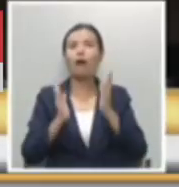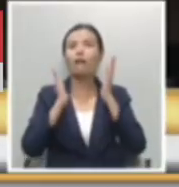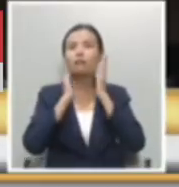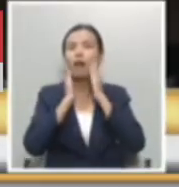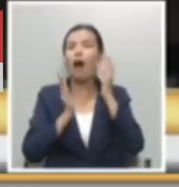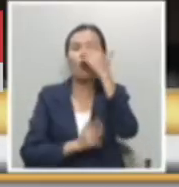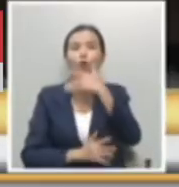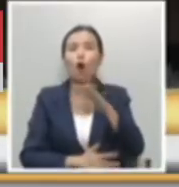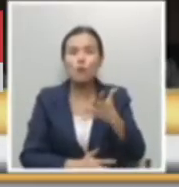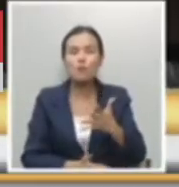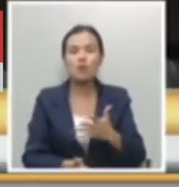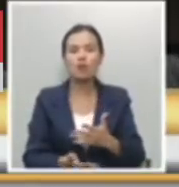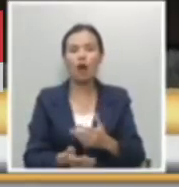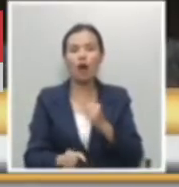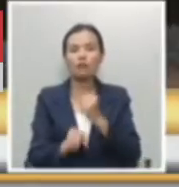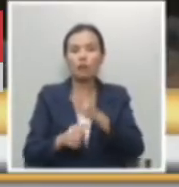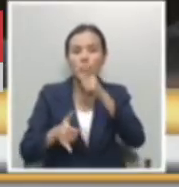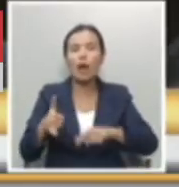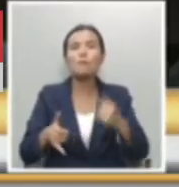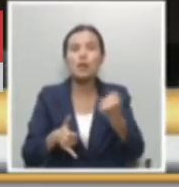ากให้ทำดีๆหน่อยครับขอบคุณครับ